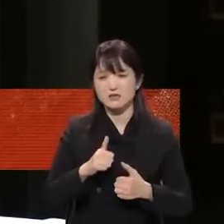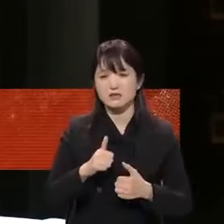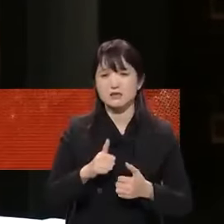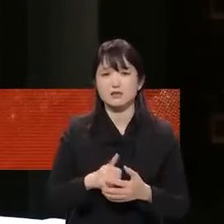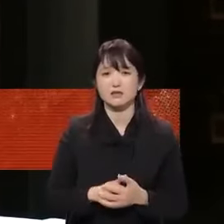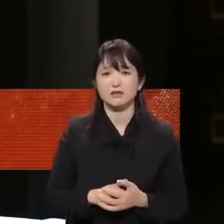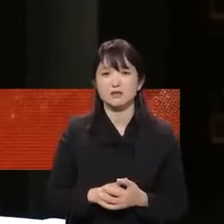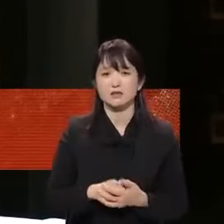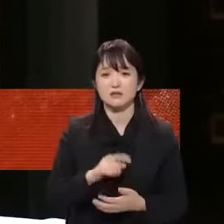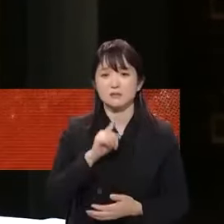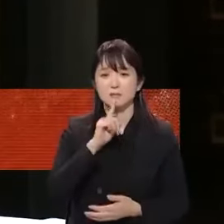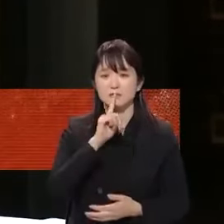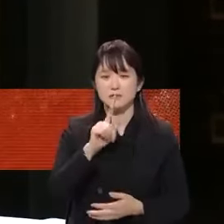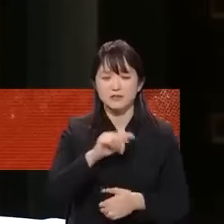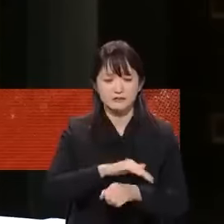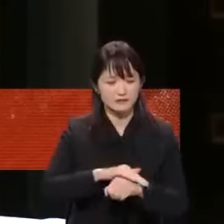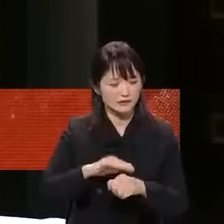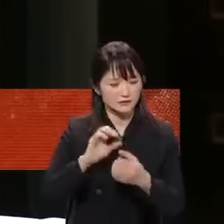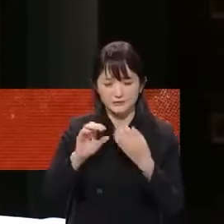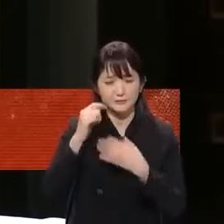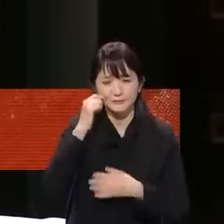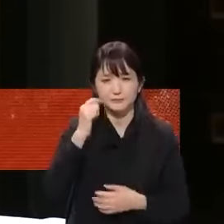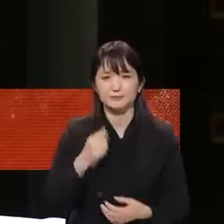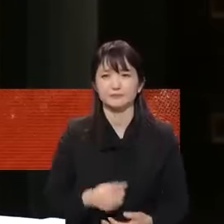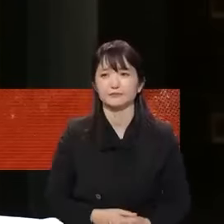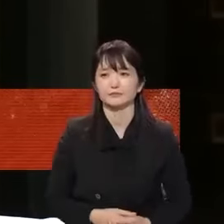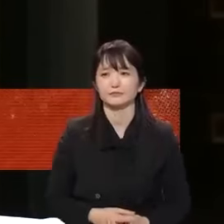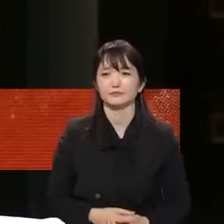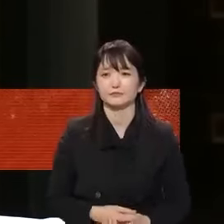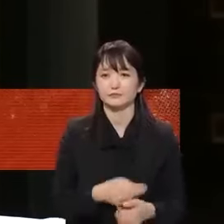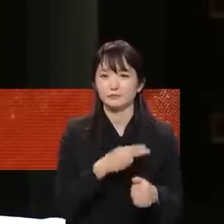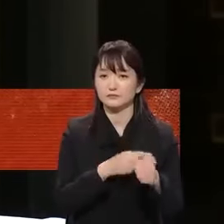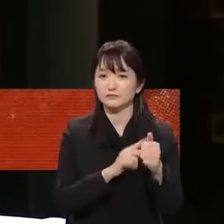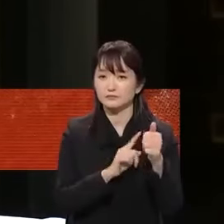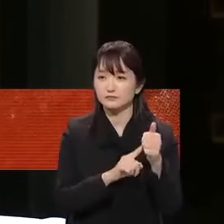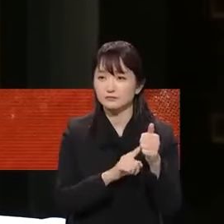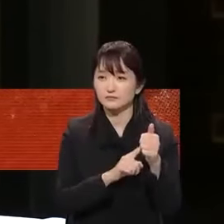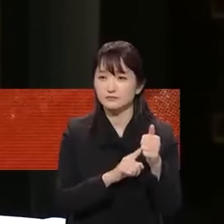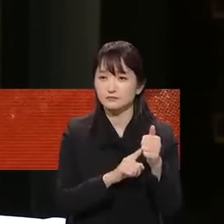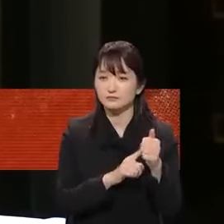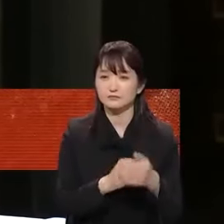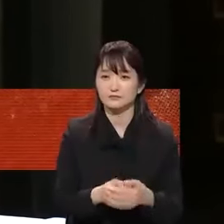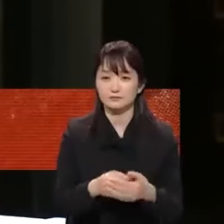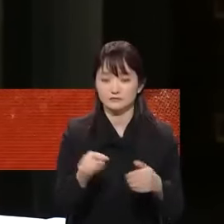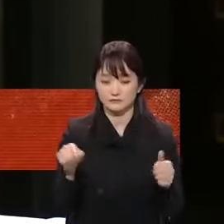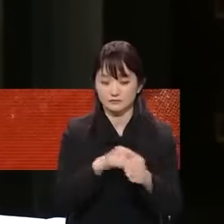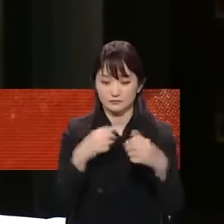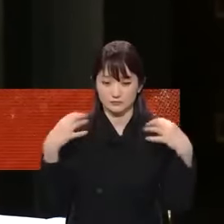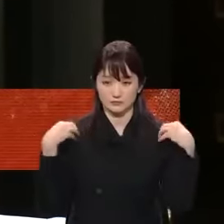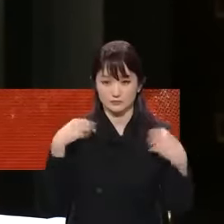제대로 잊지 못하고 계십니다. 이 선생은 그 해당 교육청